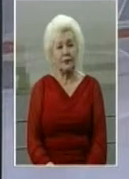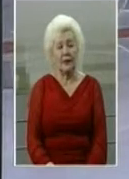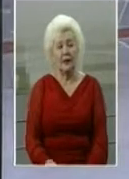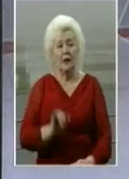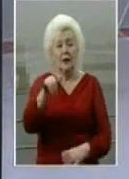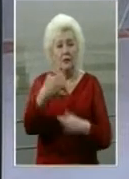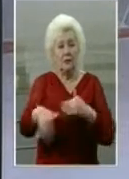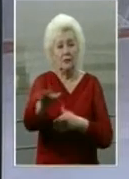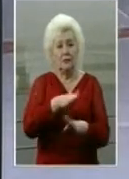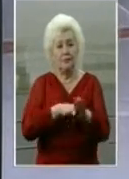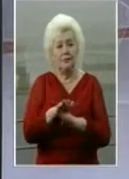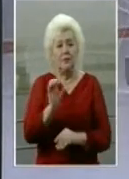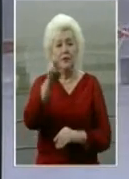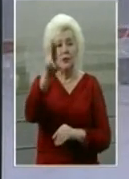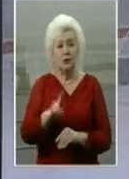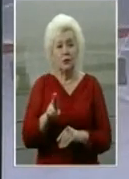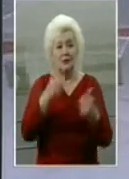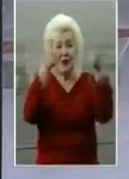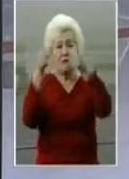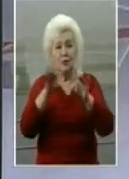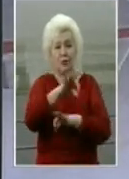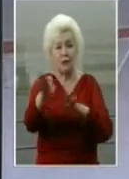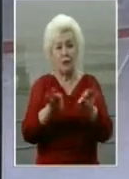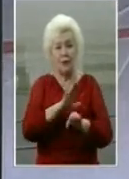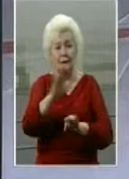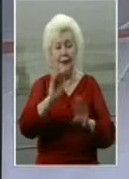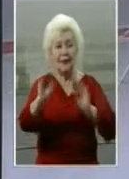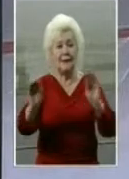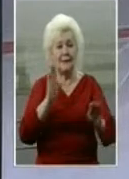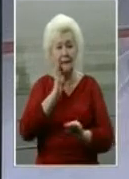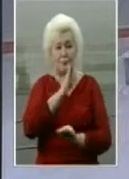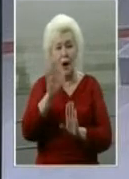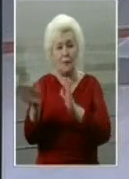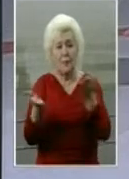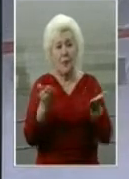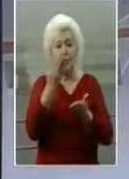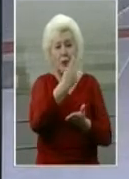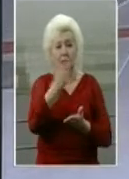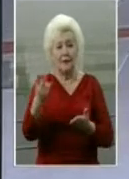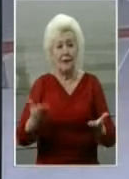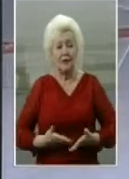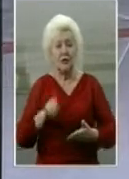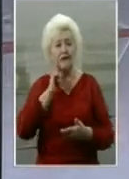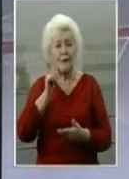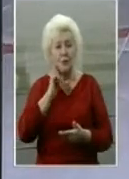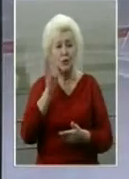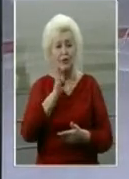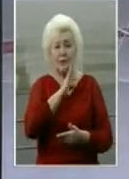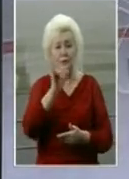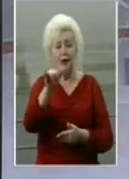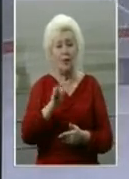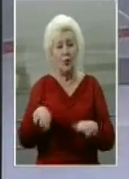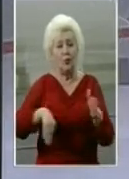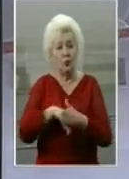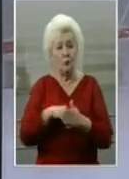У Херсоні проходить соціальний фотопроєкт «Не інстамама», покликаний показати життя молодих мам у декреті. Сьогодні